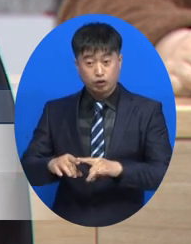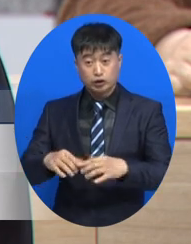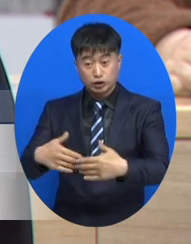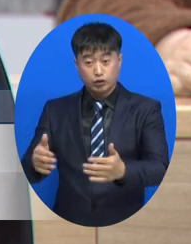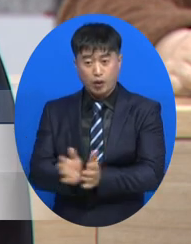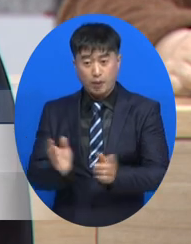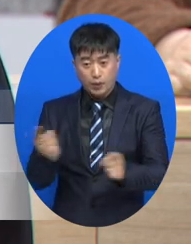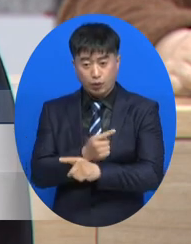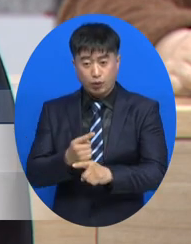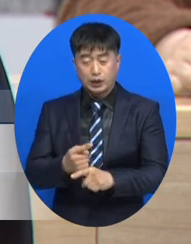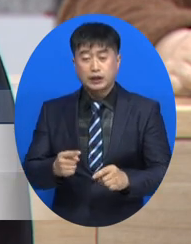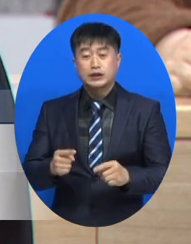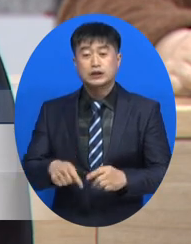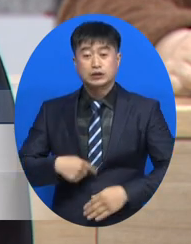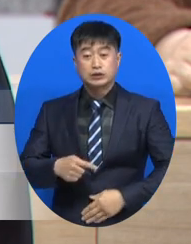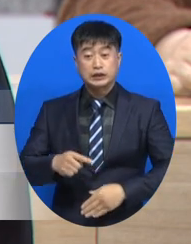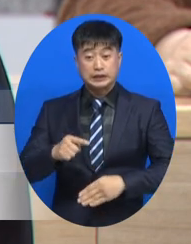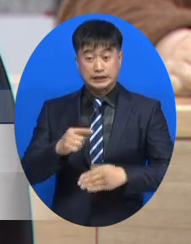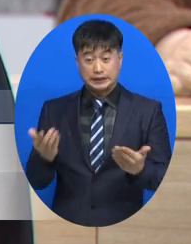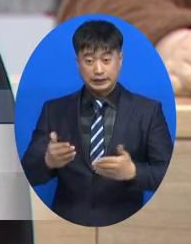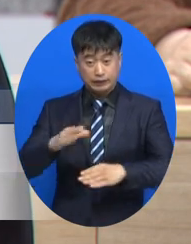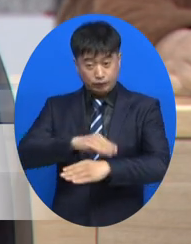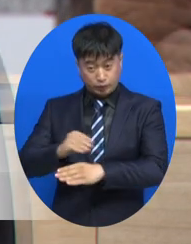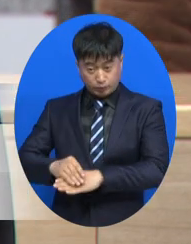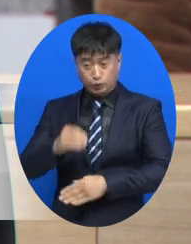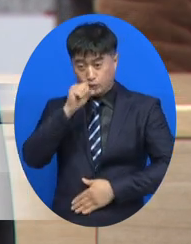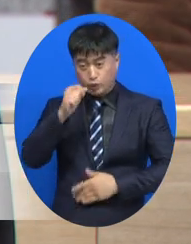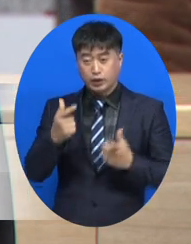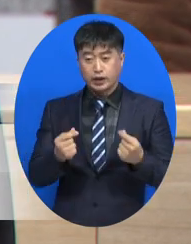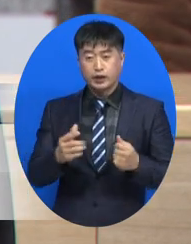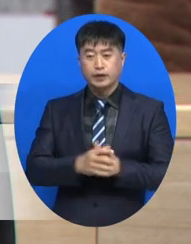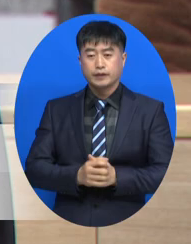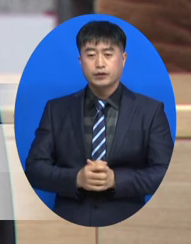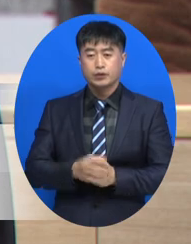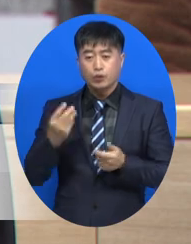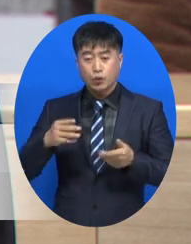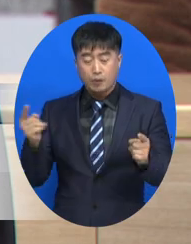일에 전부 투영시키고 체화시키면 좋을 것 같아요